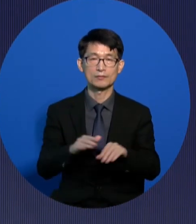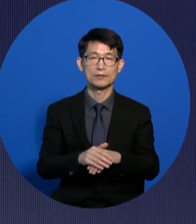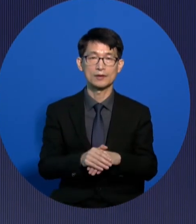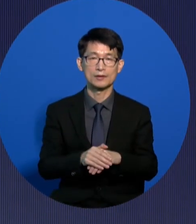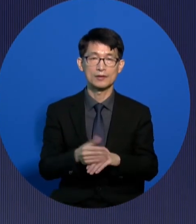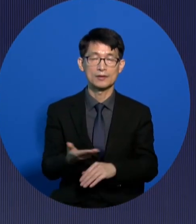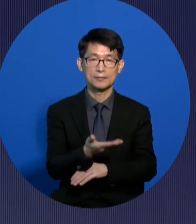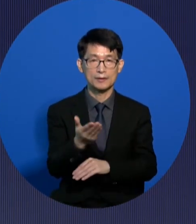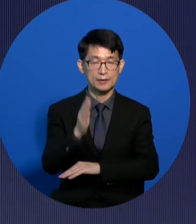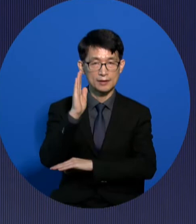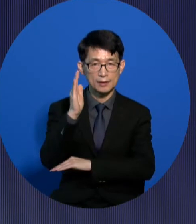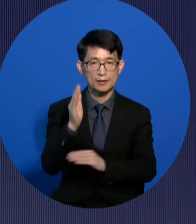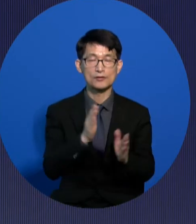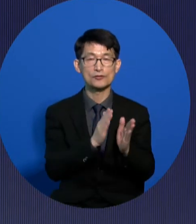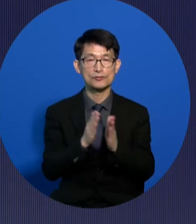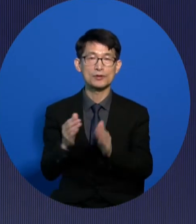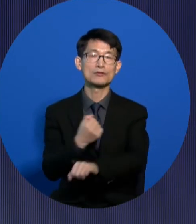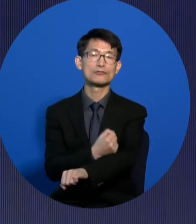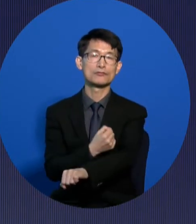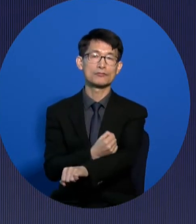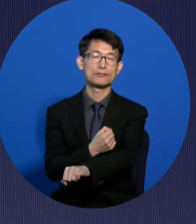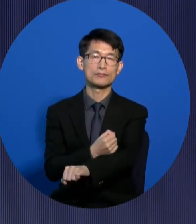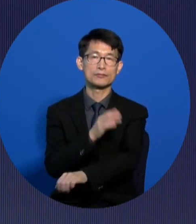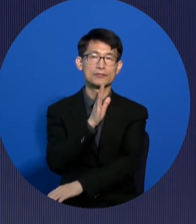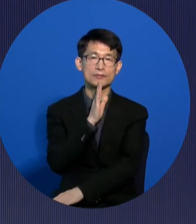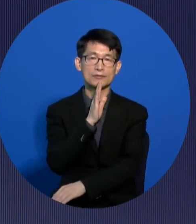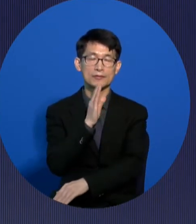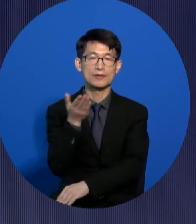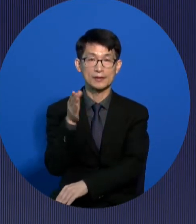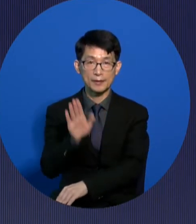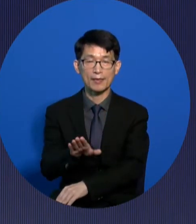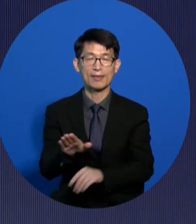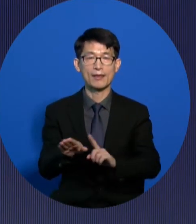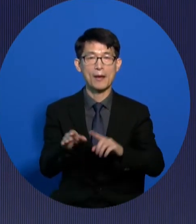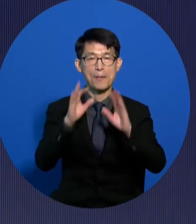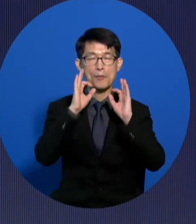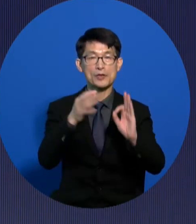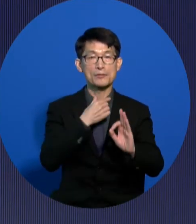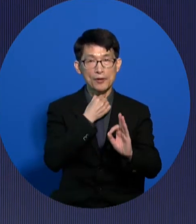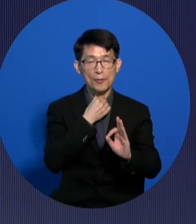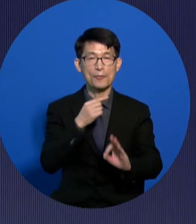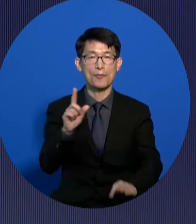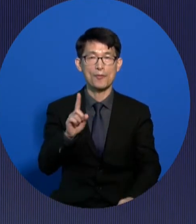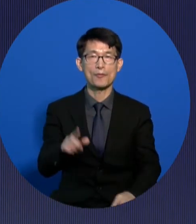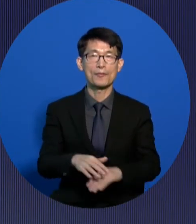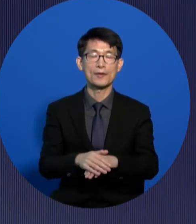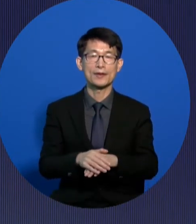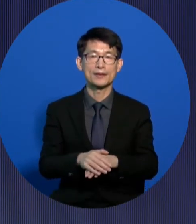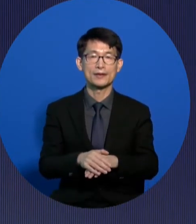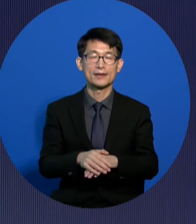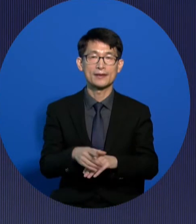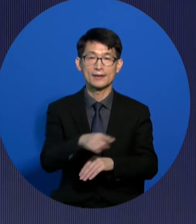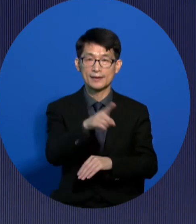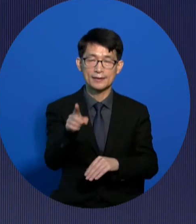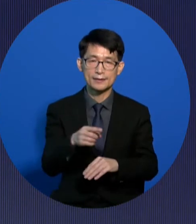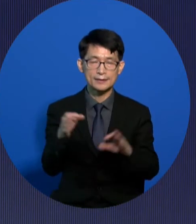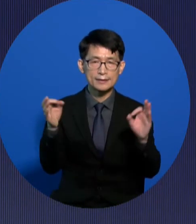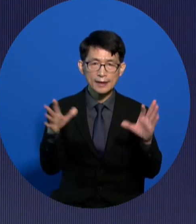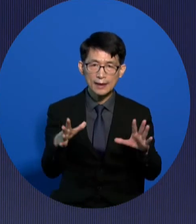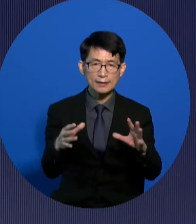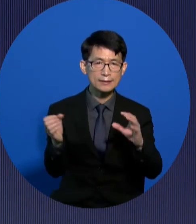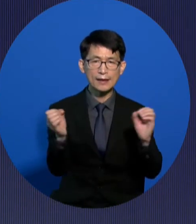해주시고, 제가 가장 좋았던 건 보고 싶었던 분들, 그리고 반가웠던 분들하고 잠깐 만나 대화하고